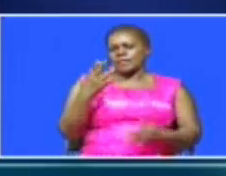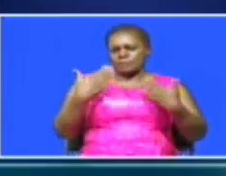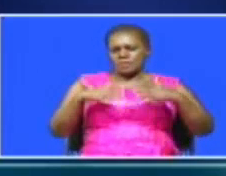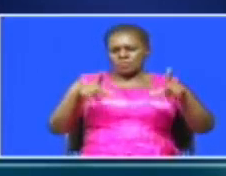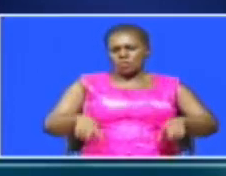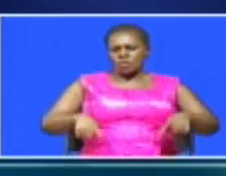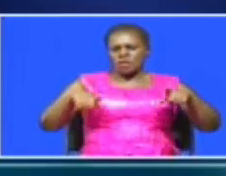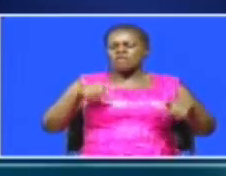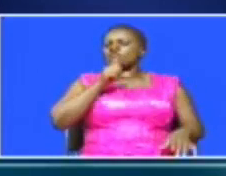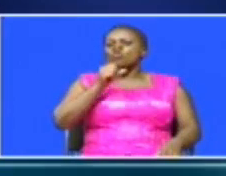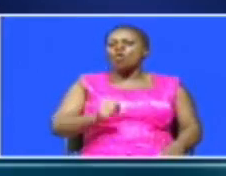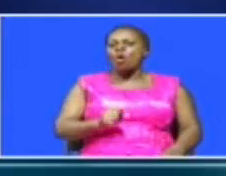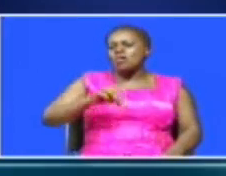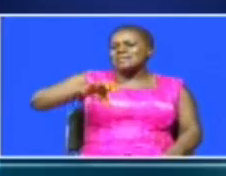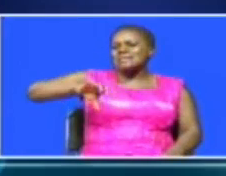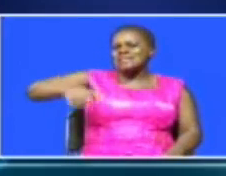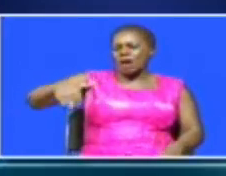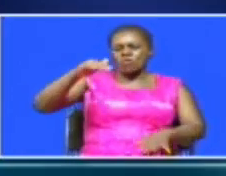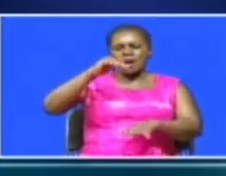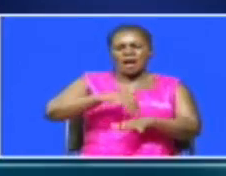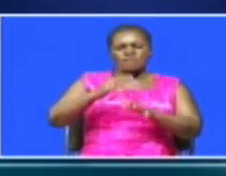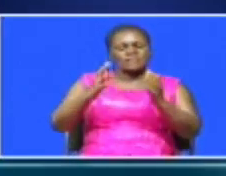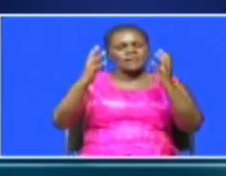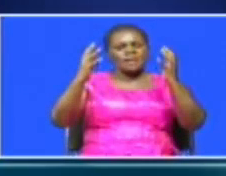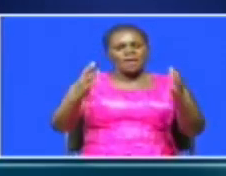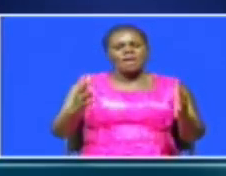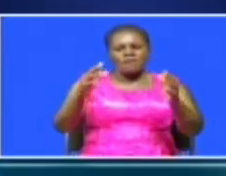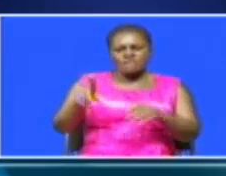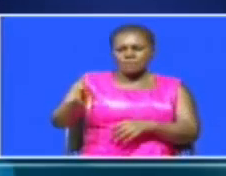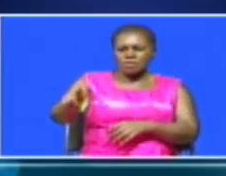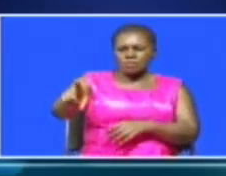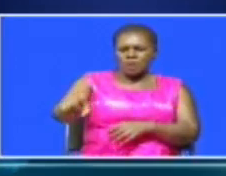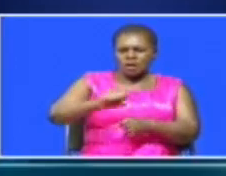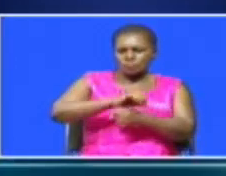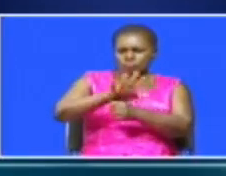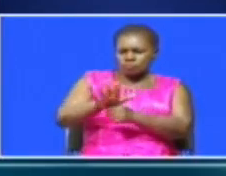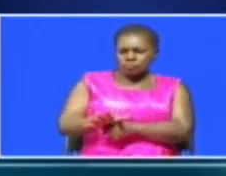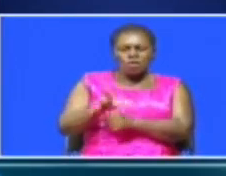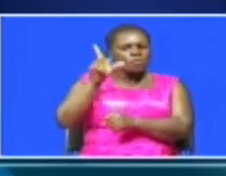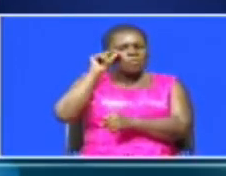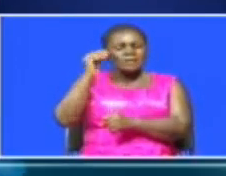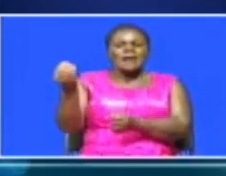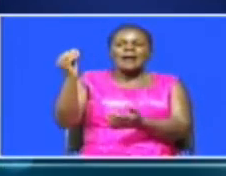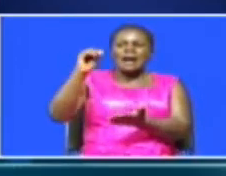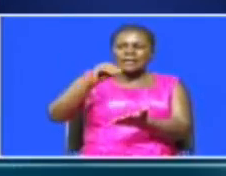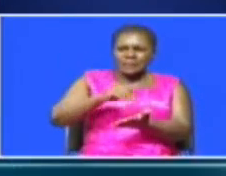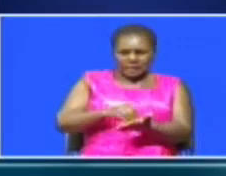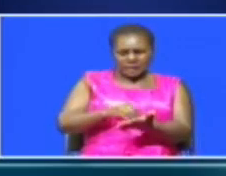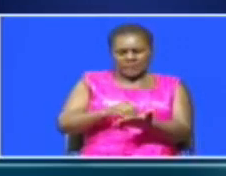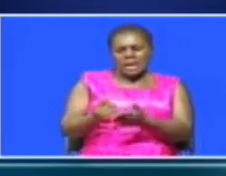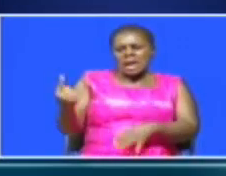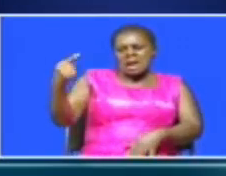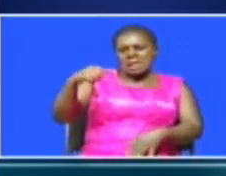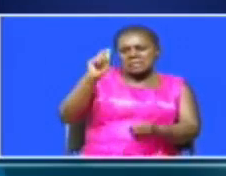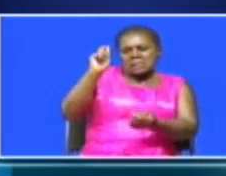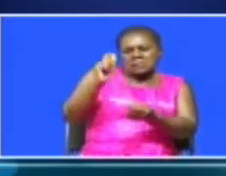Wakazi wa mji wa kale au Old Town ulioathirika pakubwa na virusi vya korona katika kaunti ya Mombasa kwa mara nyingine wamekosa